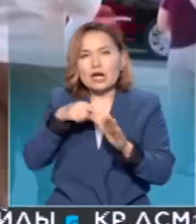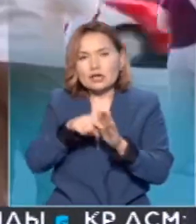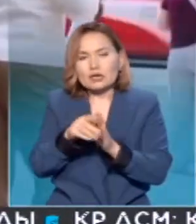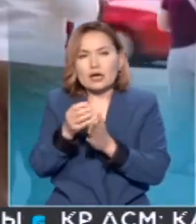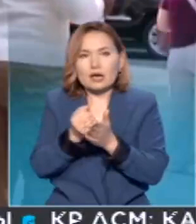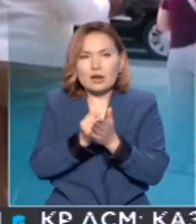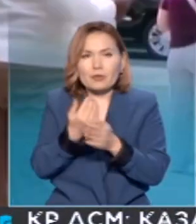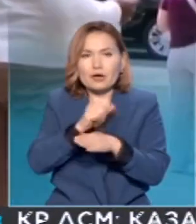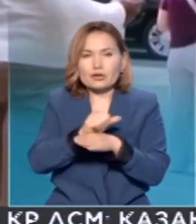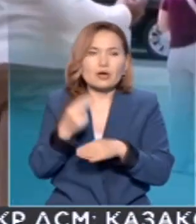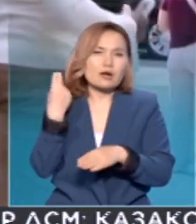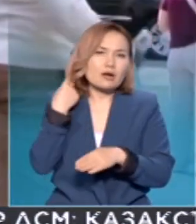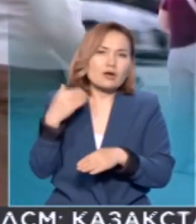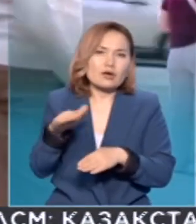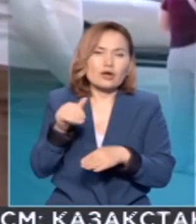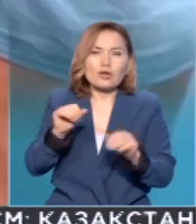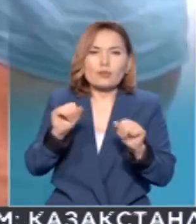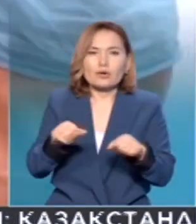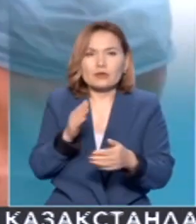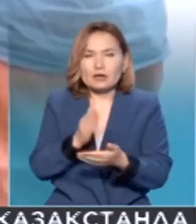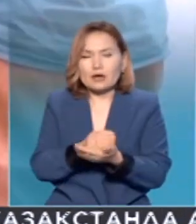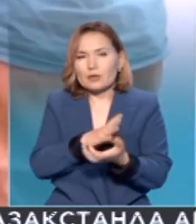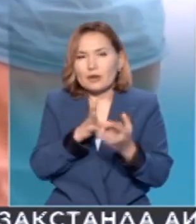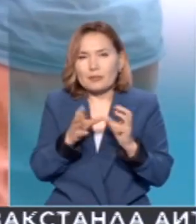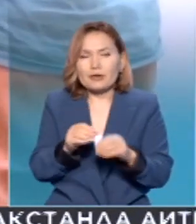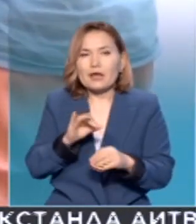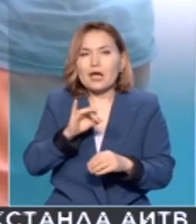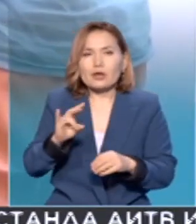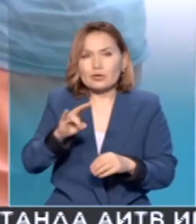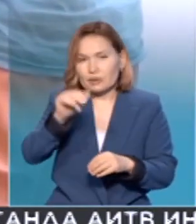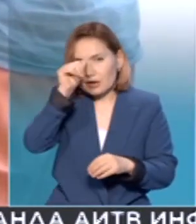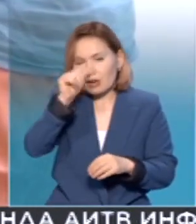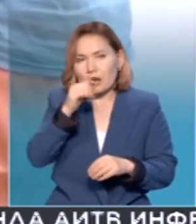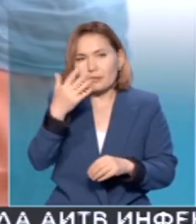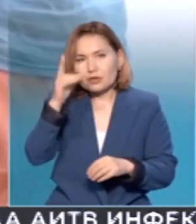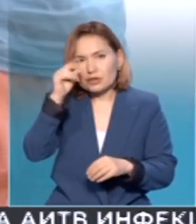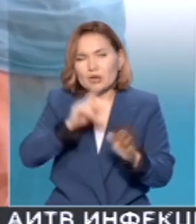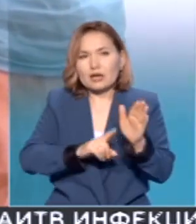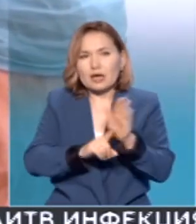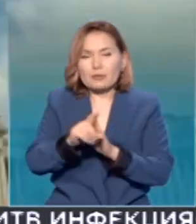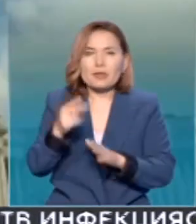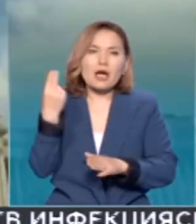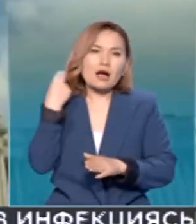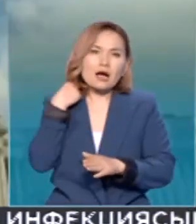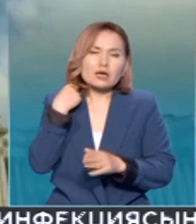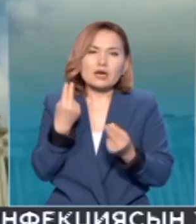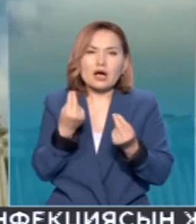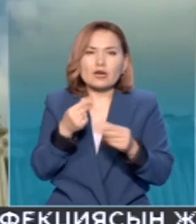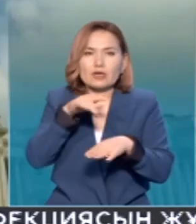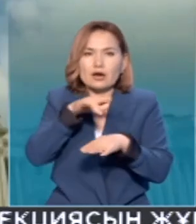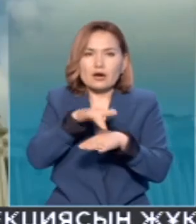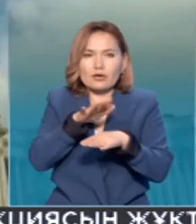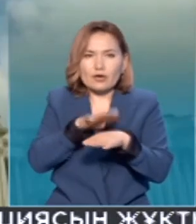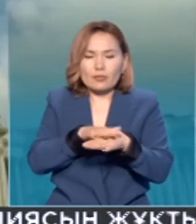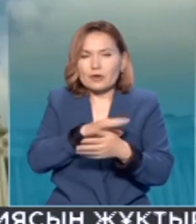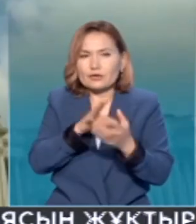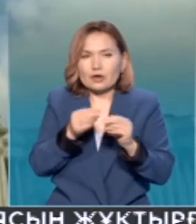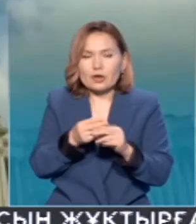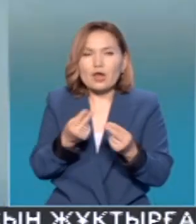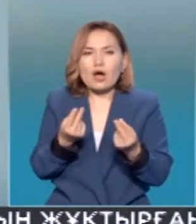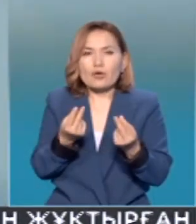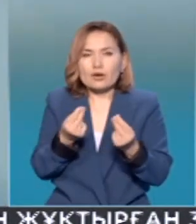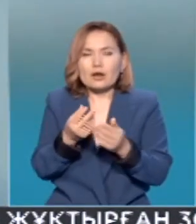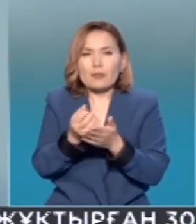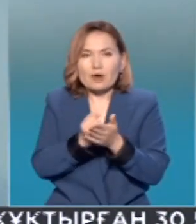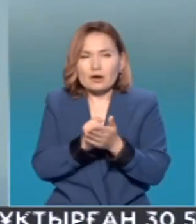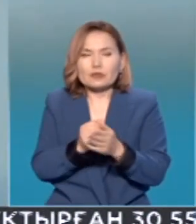және сырттан қарыз алуға мүмкіндік береді. Себебі маусымның 5 күні ақыш үкіметінің қаржысы таусылады. Яғни Конгресс қосымша қаржы тартуға